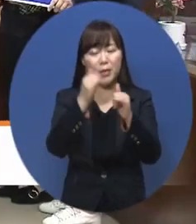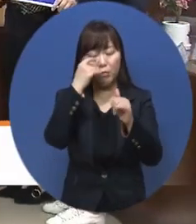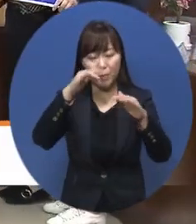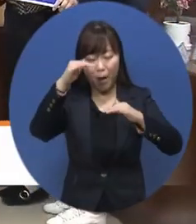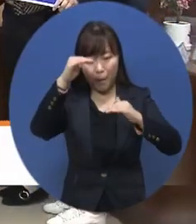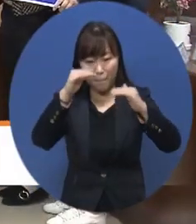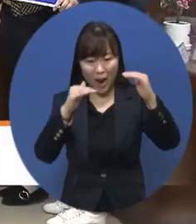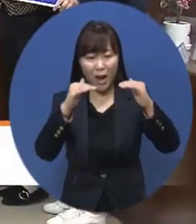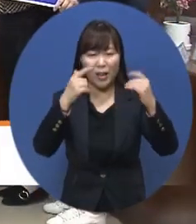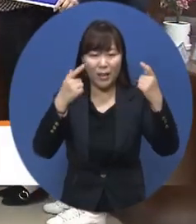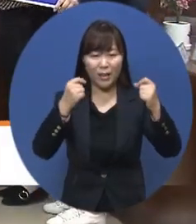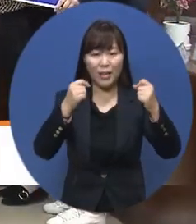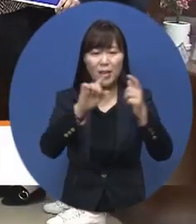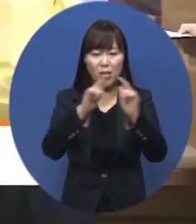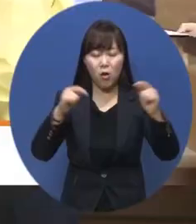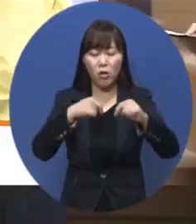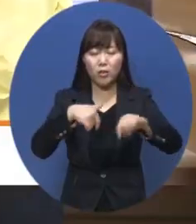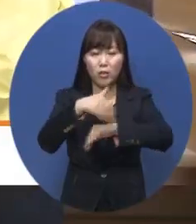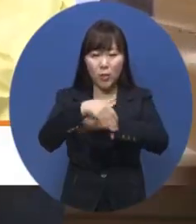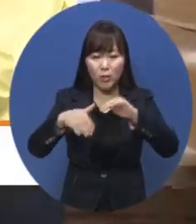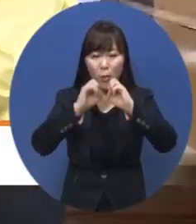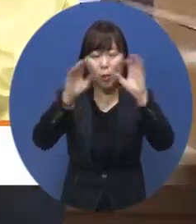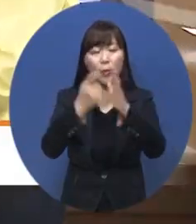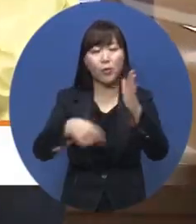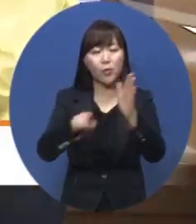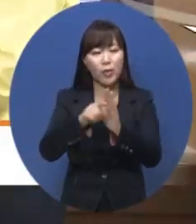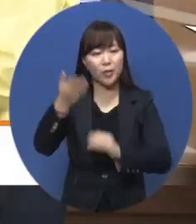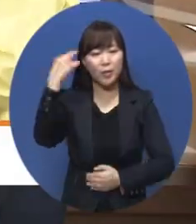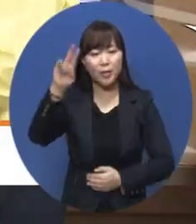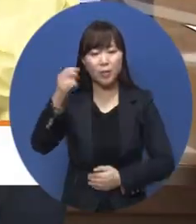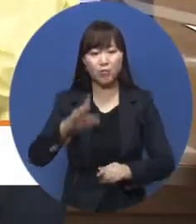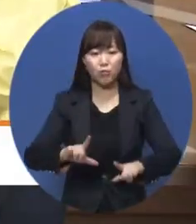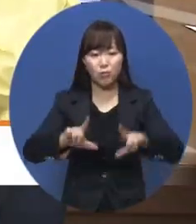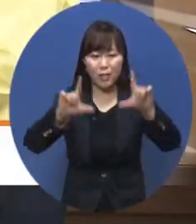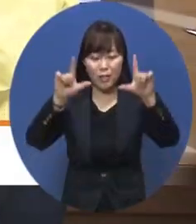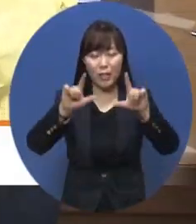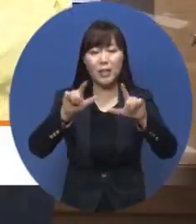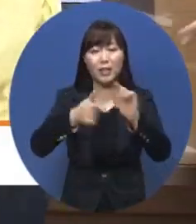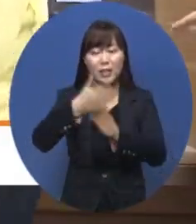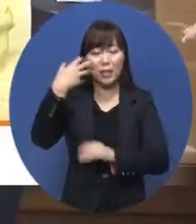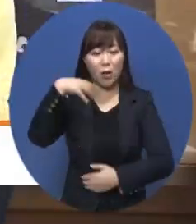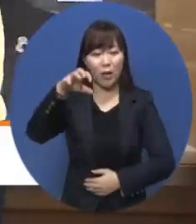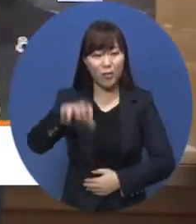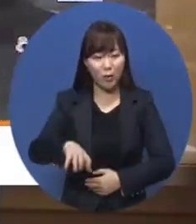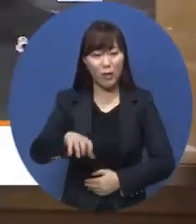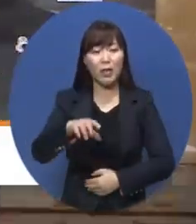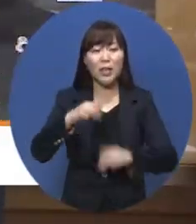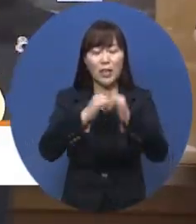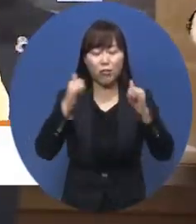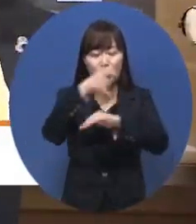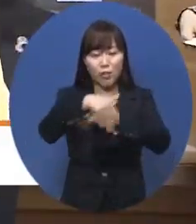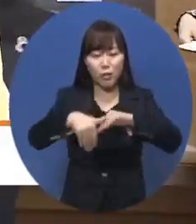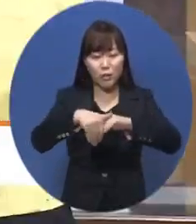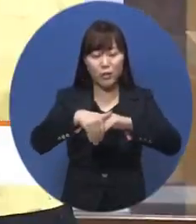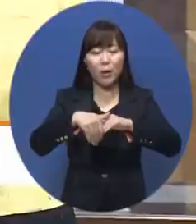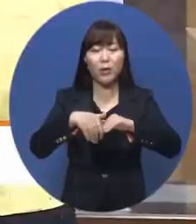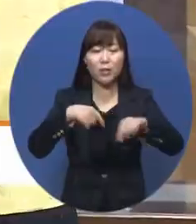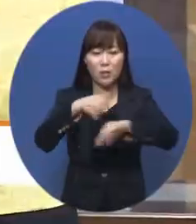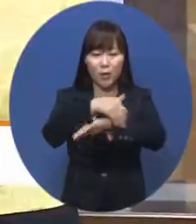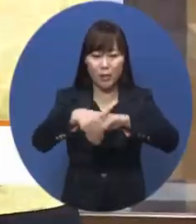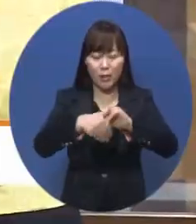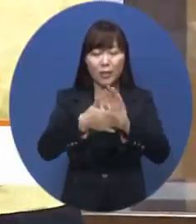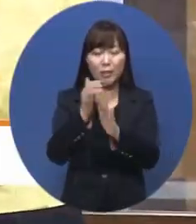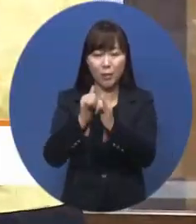다양한 인구 정책 을 위한 홍보를 위해 지난달 29일 순천시청 에서 인구 정책 시민 홍보 서포터즈